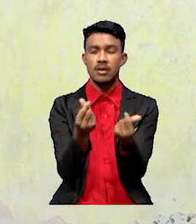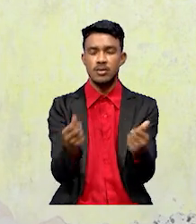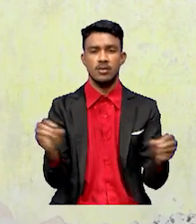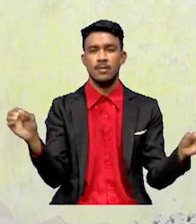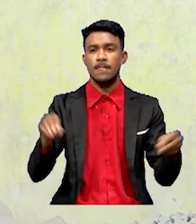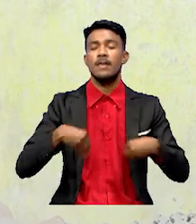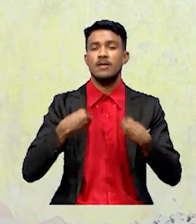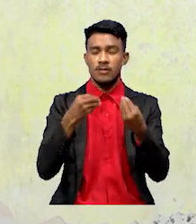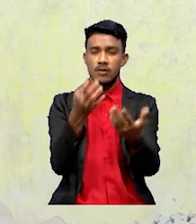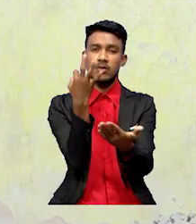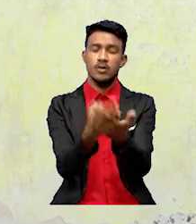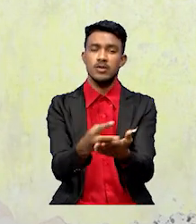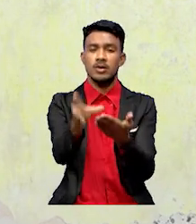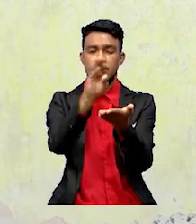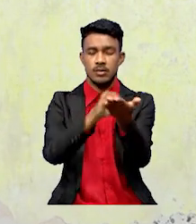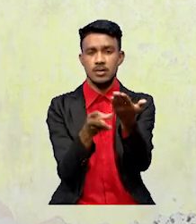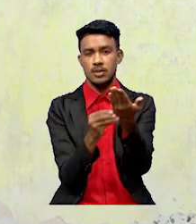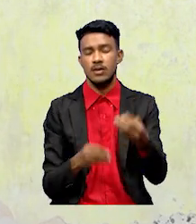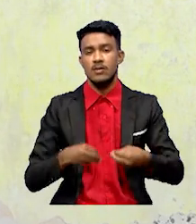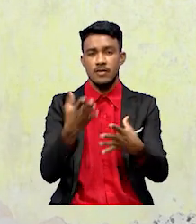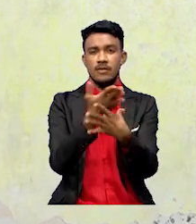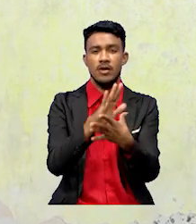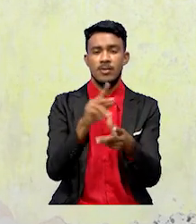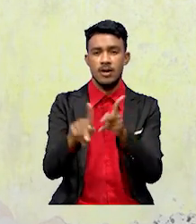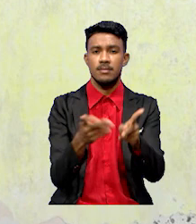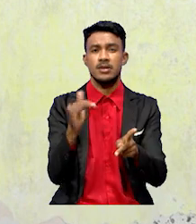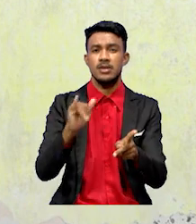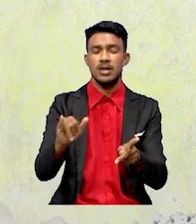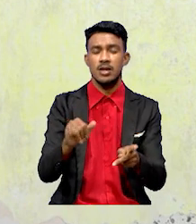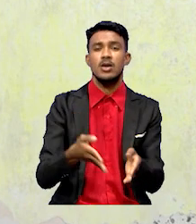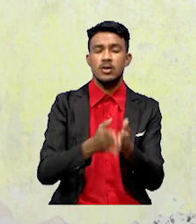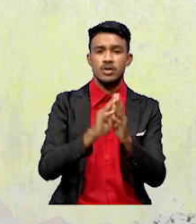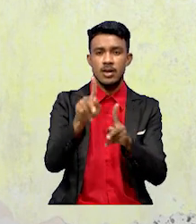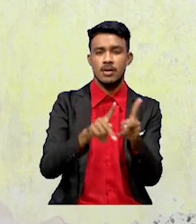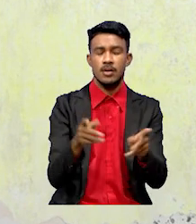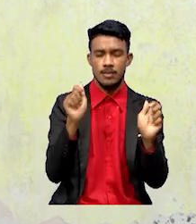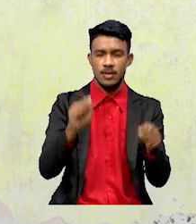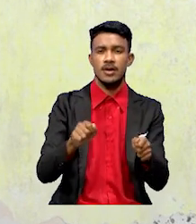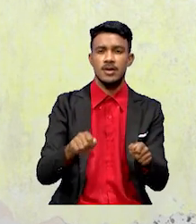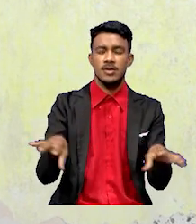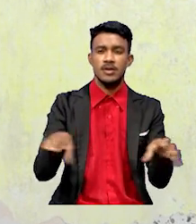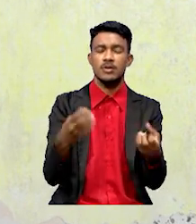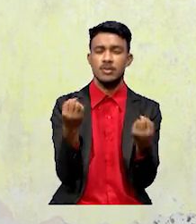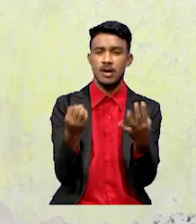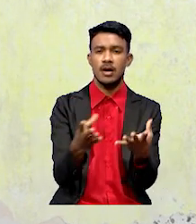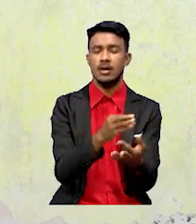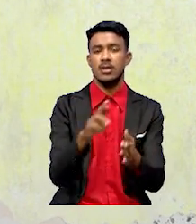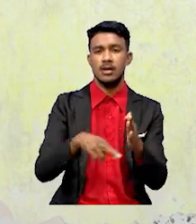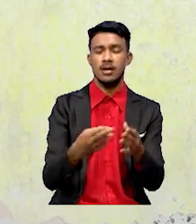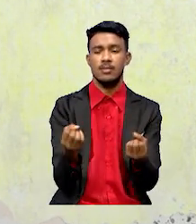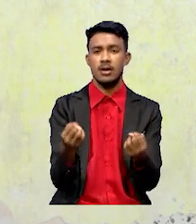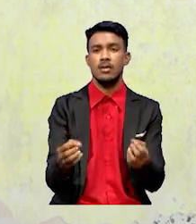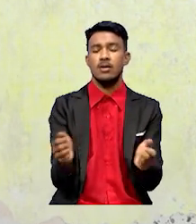perhudi fasilitas dalam komunidade sira. Ho la dia kram baru kutang komunidade sira ang bele fotokopi buat sana. Tama yen ba kriteria barak. Antang hora zaun dane keta